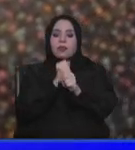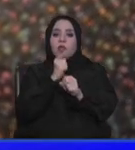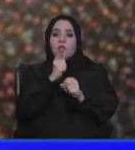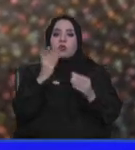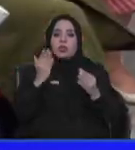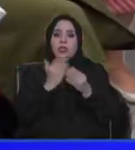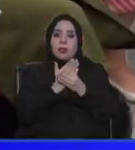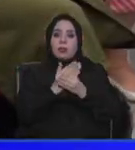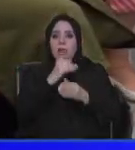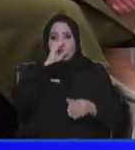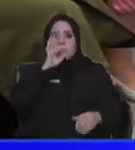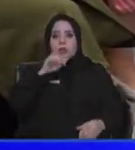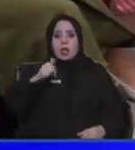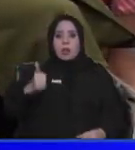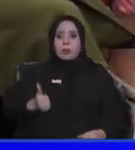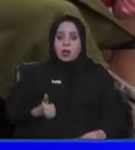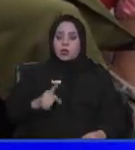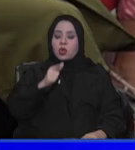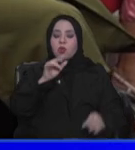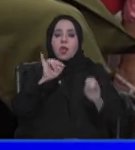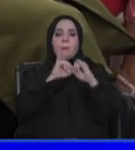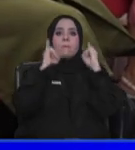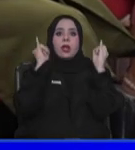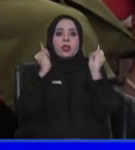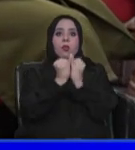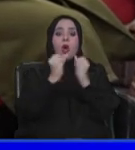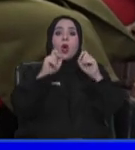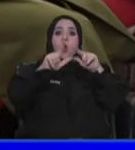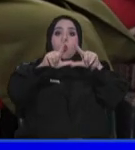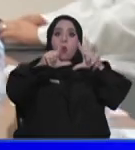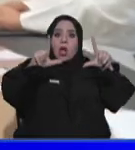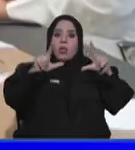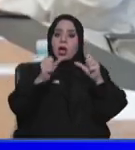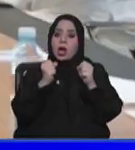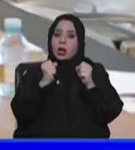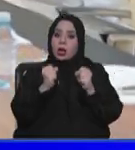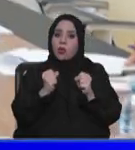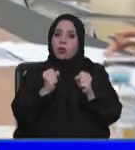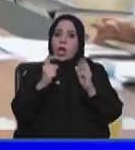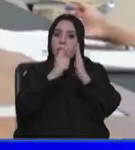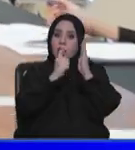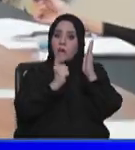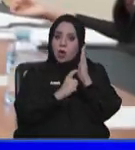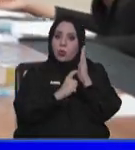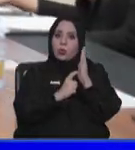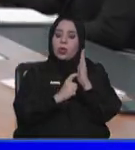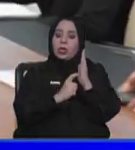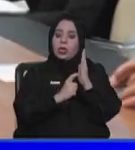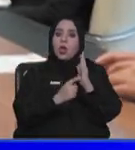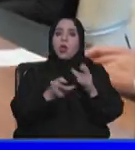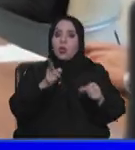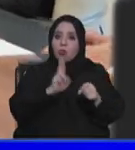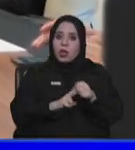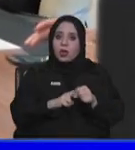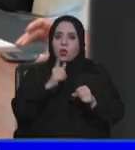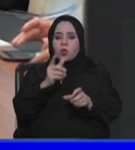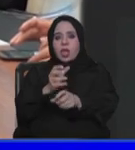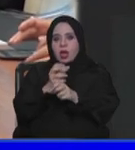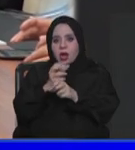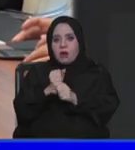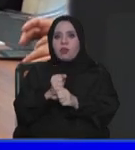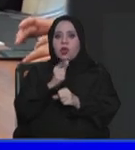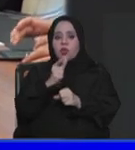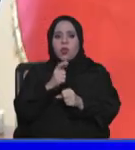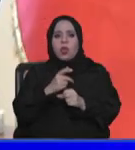ميز المملكه بالمنظومه الواضحه والرصنه من القوانين والتشريعات التي حرصت على